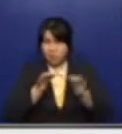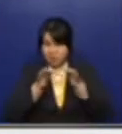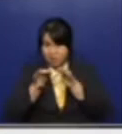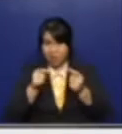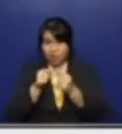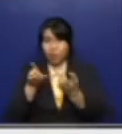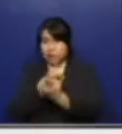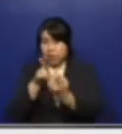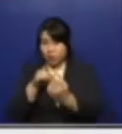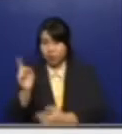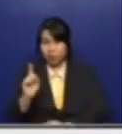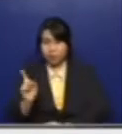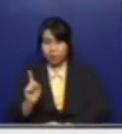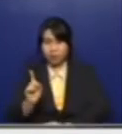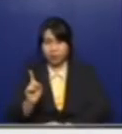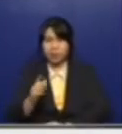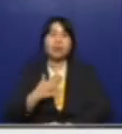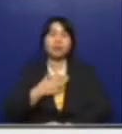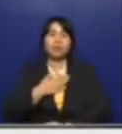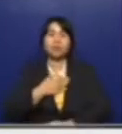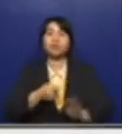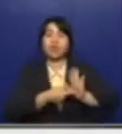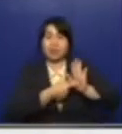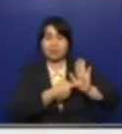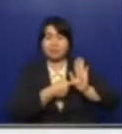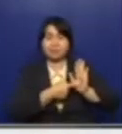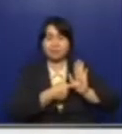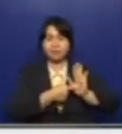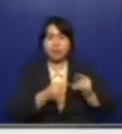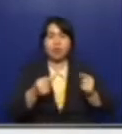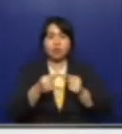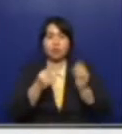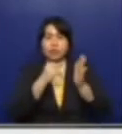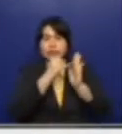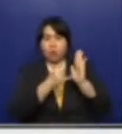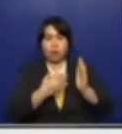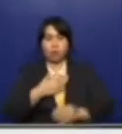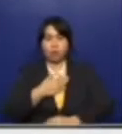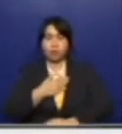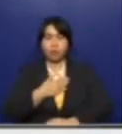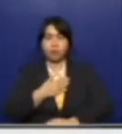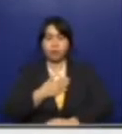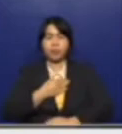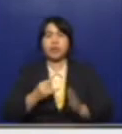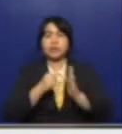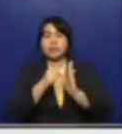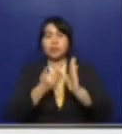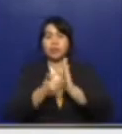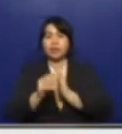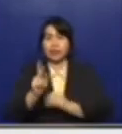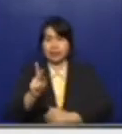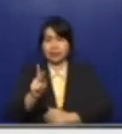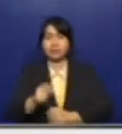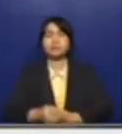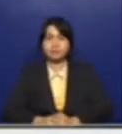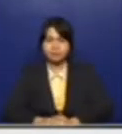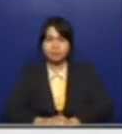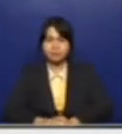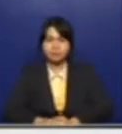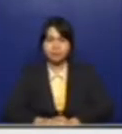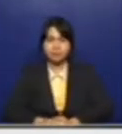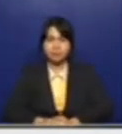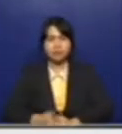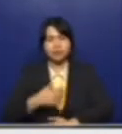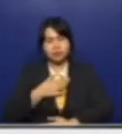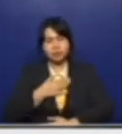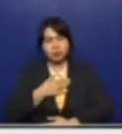ตรงนี้ว่าผมยกตัวอย่างในพื้นที่ของผมเนี่ยอยู่จังหวัดกาฬสินธุ์ผมว่